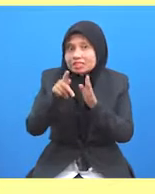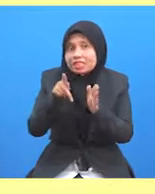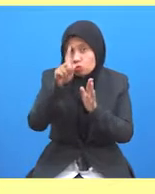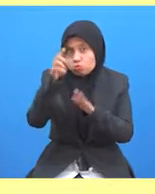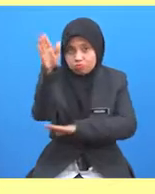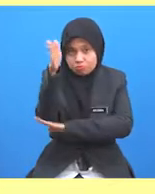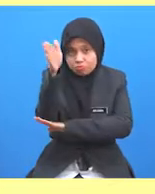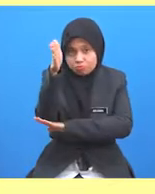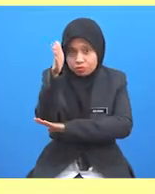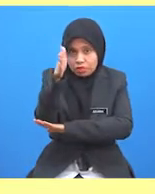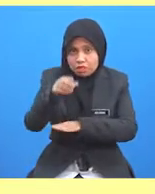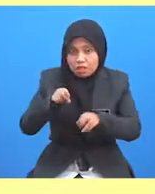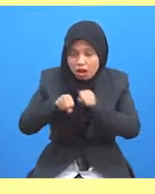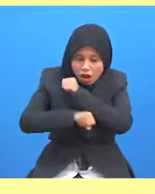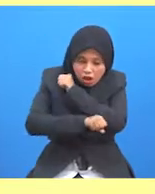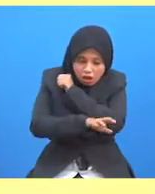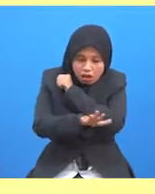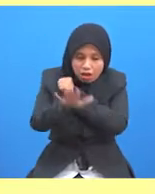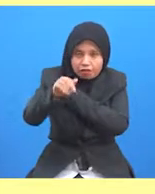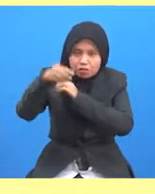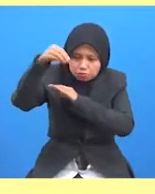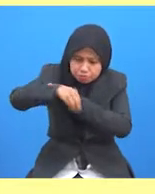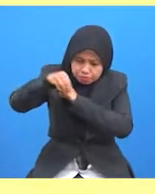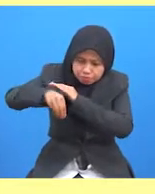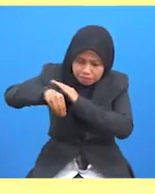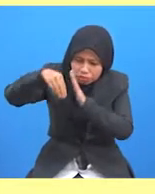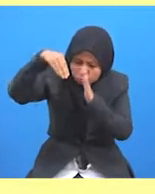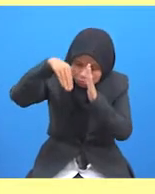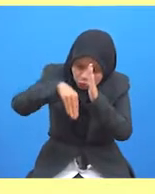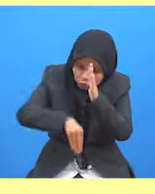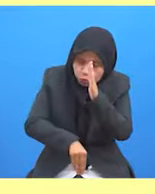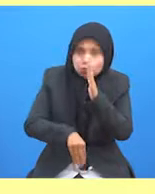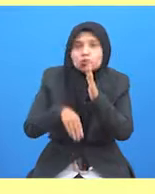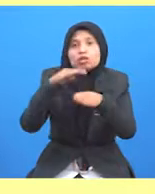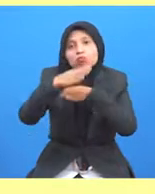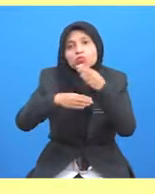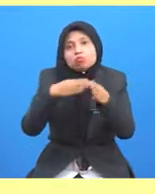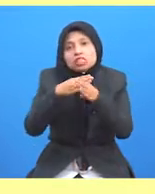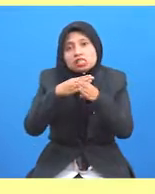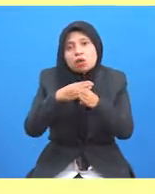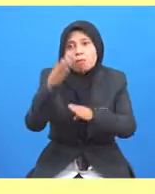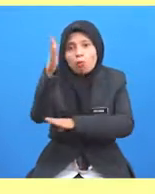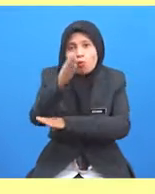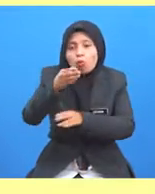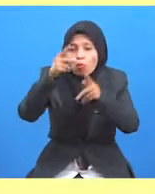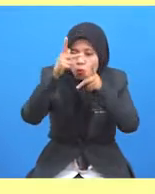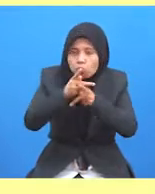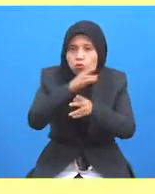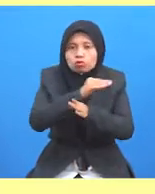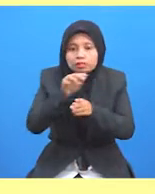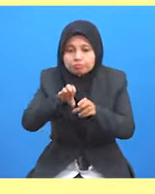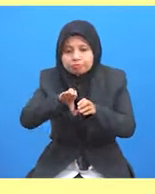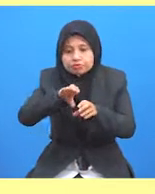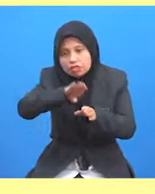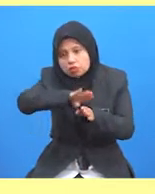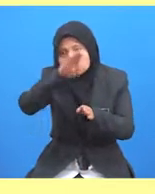Hal ini dapat digambarkan dengan perumpamaan sepohon pokok. Akar yang tertanam